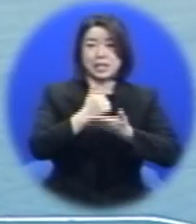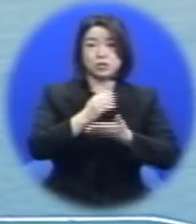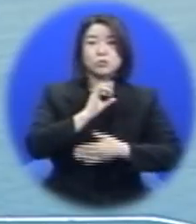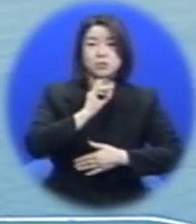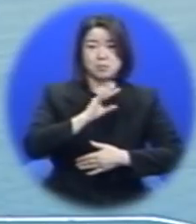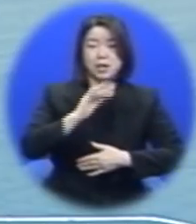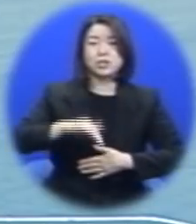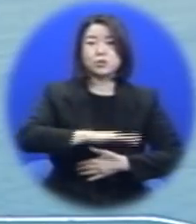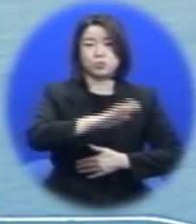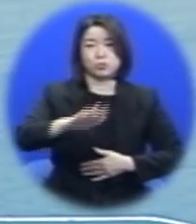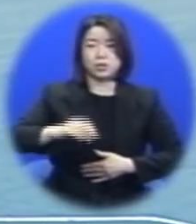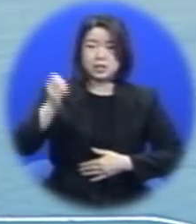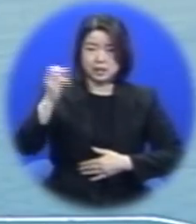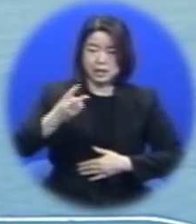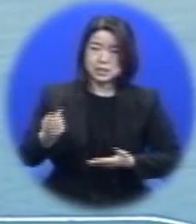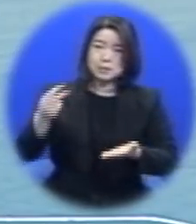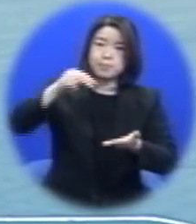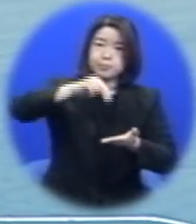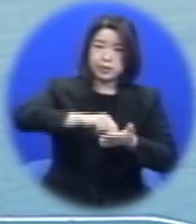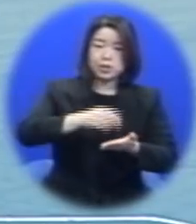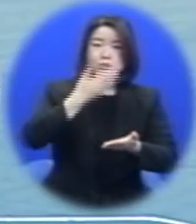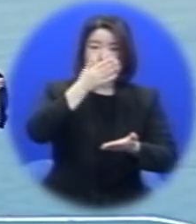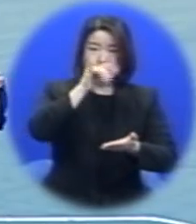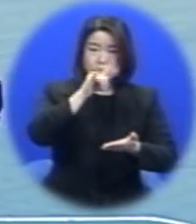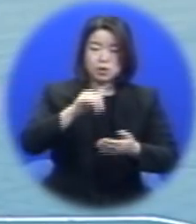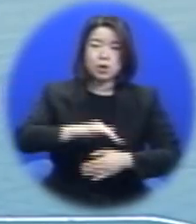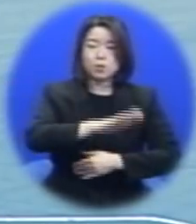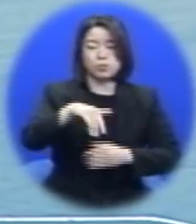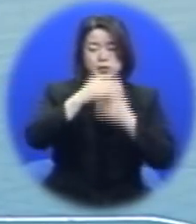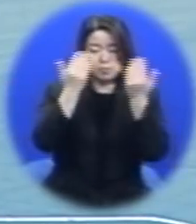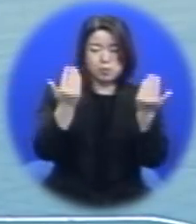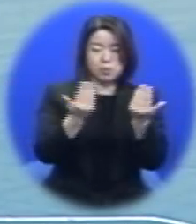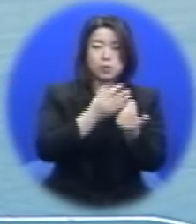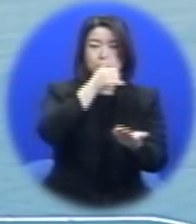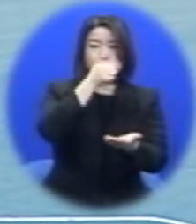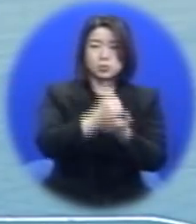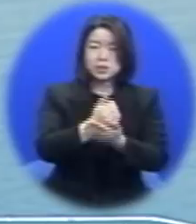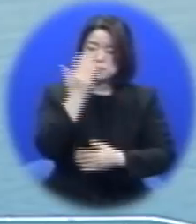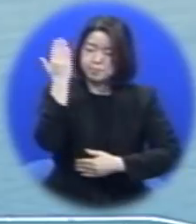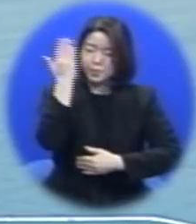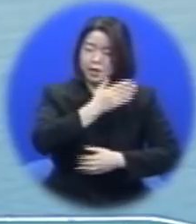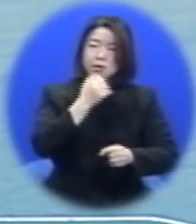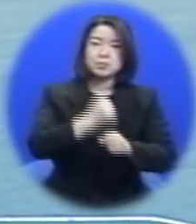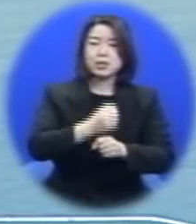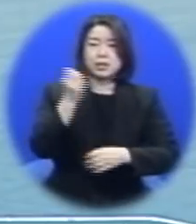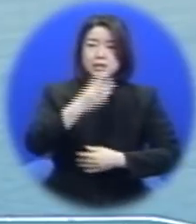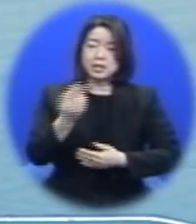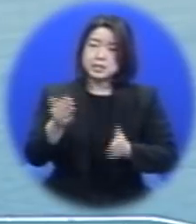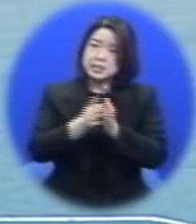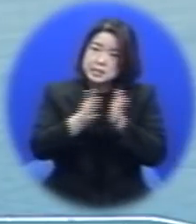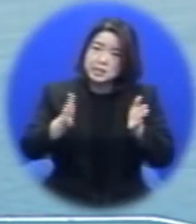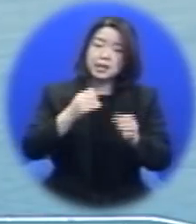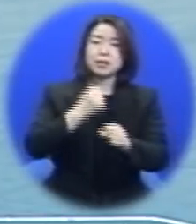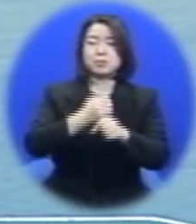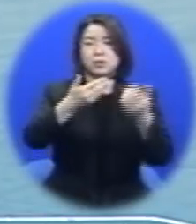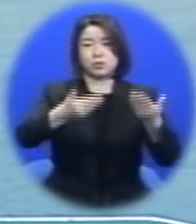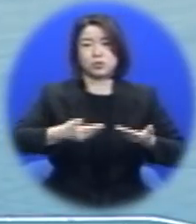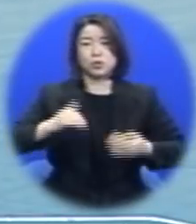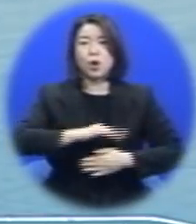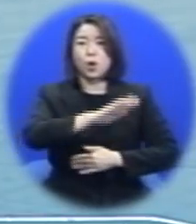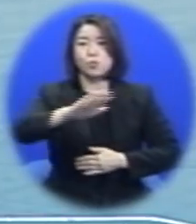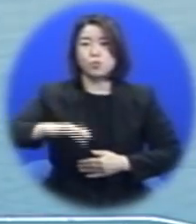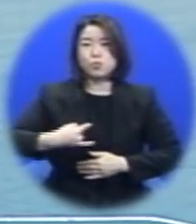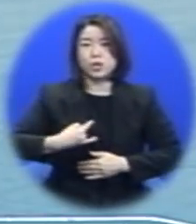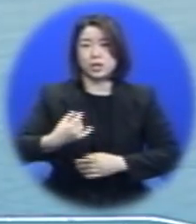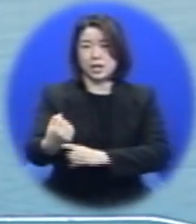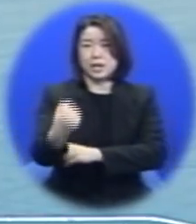다시 일으키실 수 있어요. 우리의 모든 죄를 씻으시고 다시 시작하게 해주시고 우리에게 힘을 더하시고